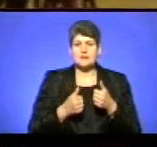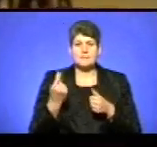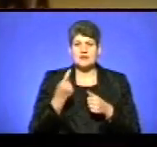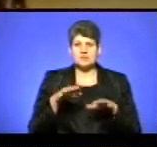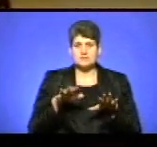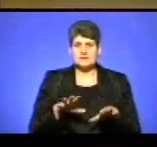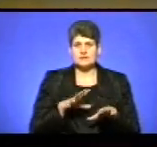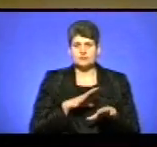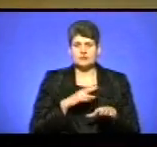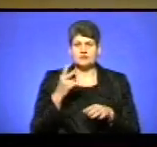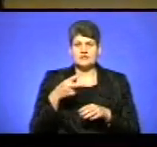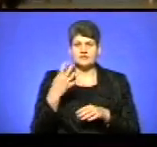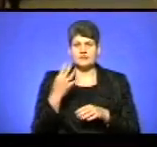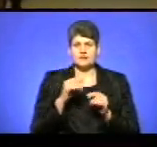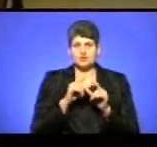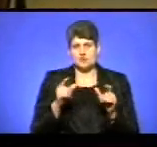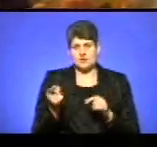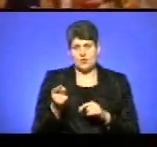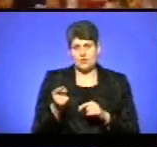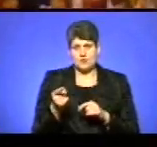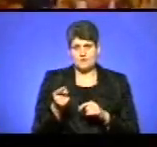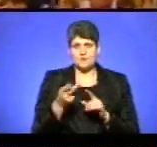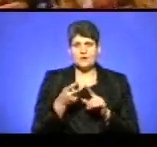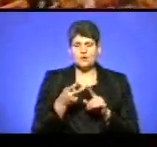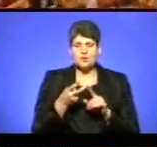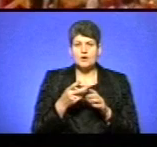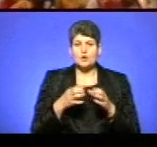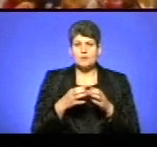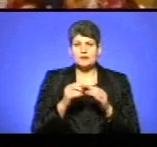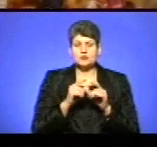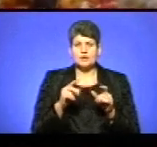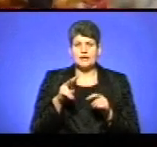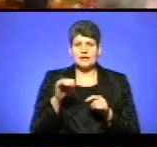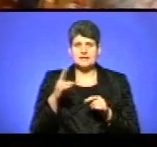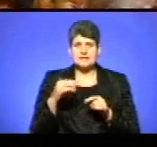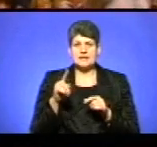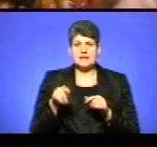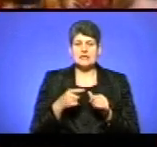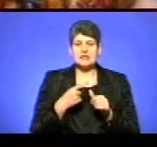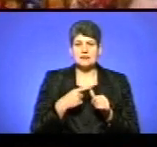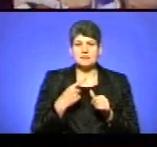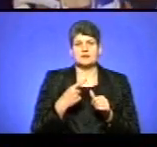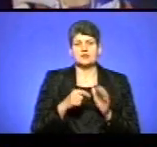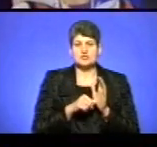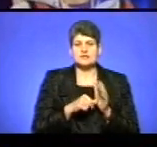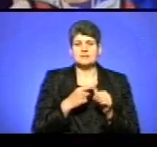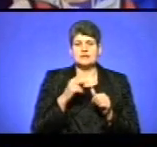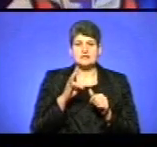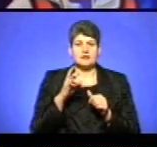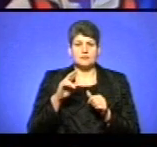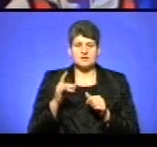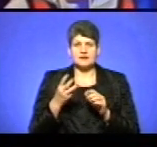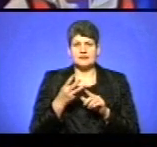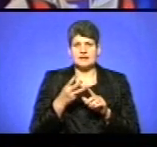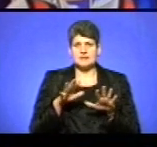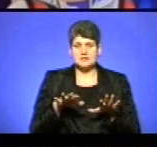виборола команда 24-ї школи Тернополя. Друге – команда школи-ліцею номер 6 імені Назарія Яремчука. Третє місце зайняли